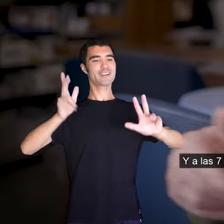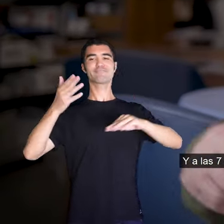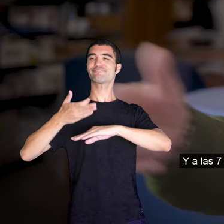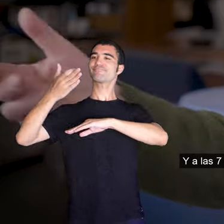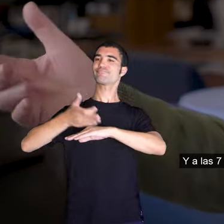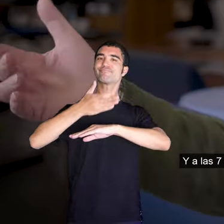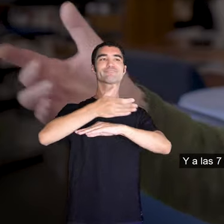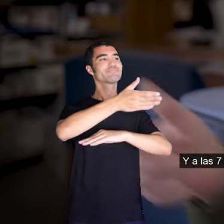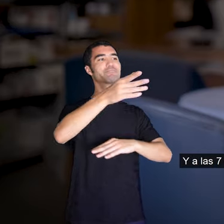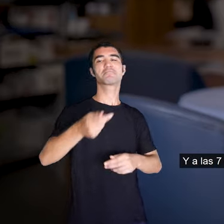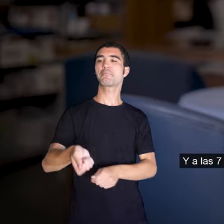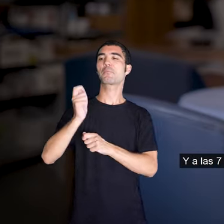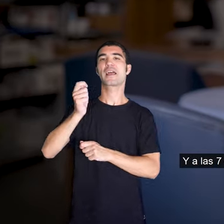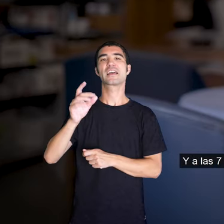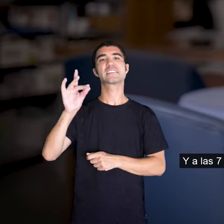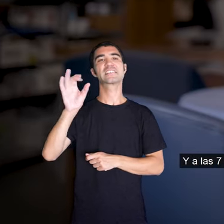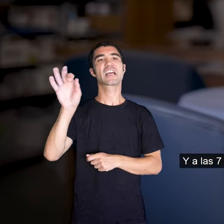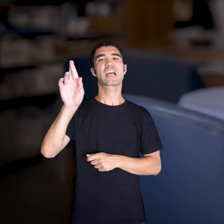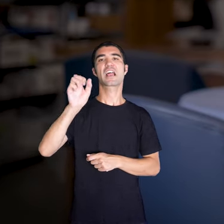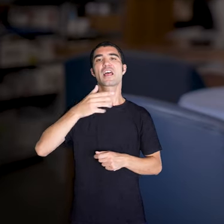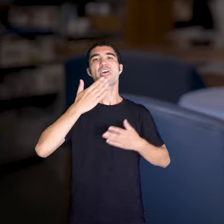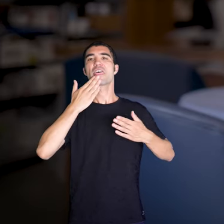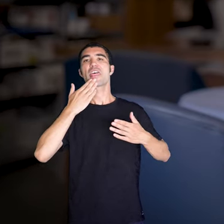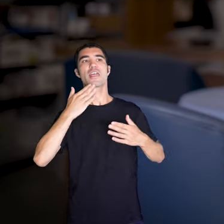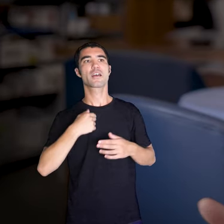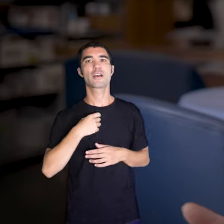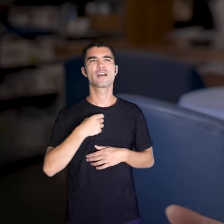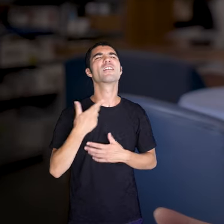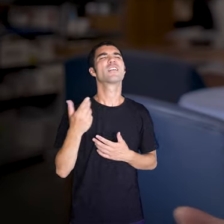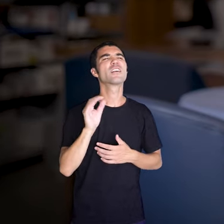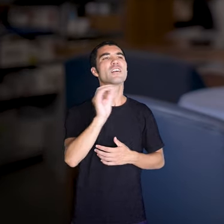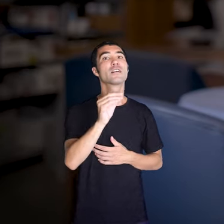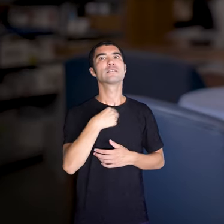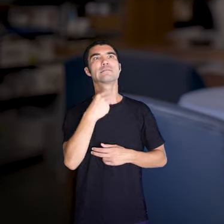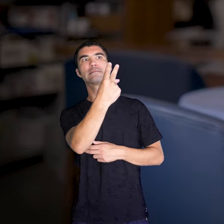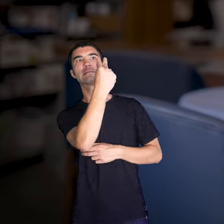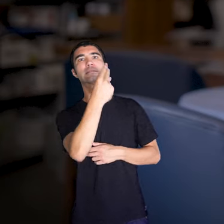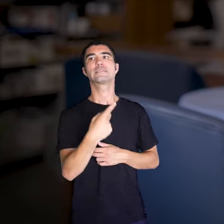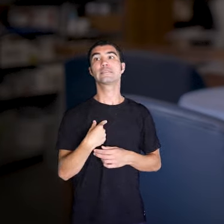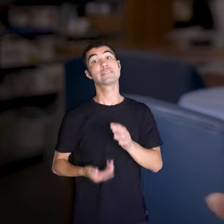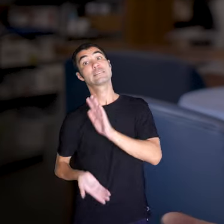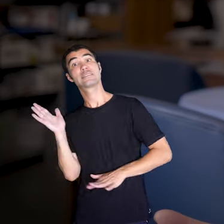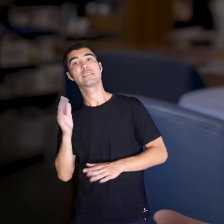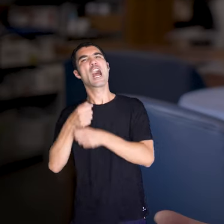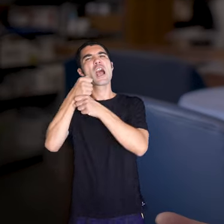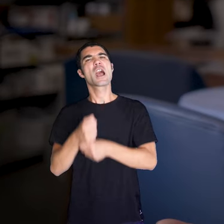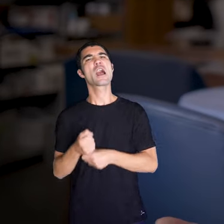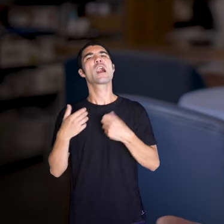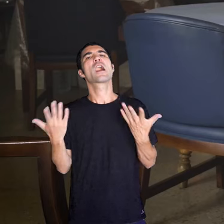Devia pescar serrant, no sé. I li dic a mon pare, que hem de fer, hem de partir o